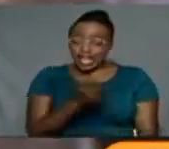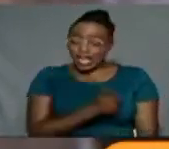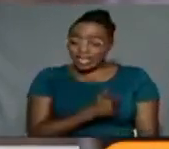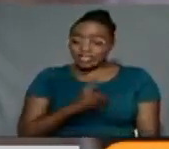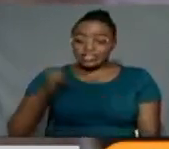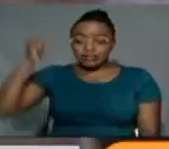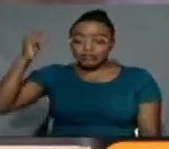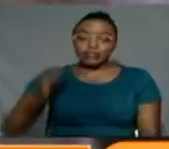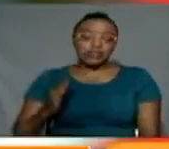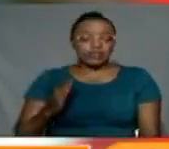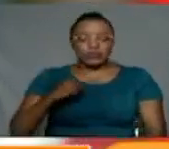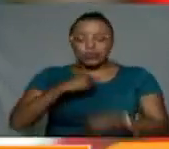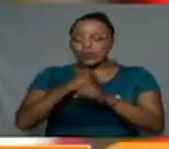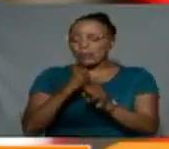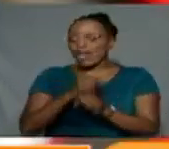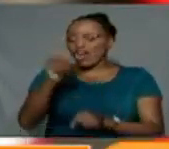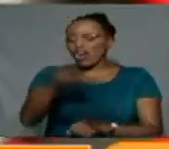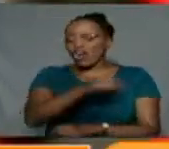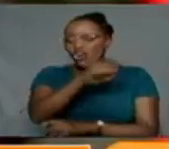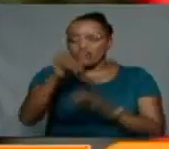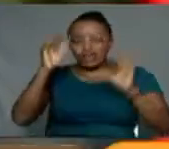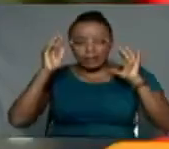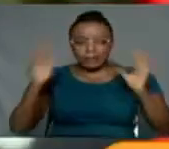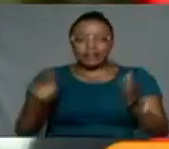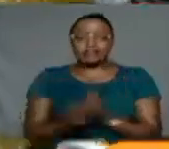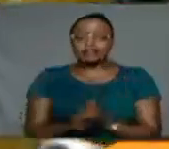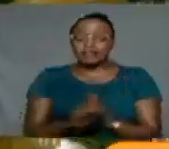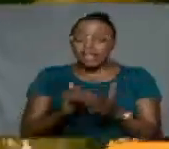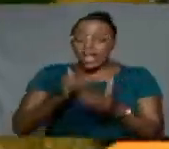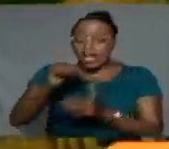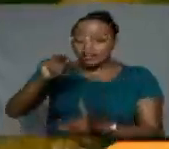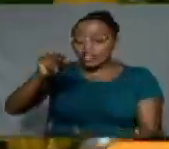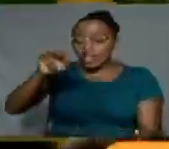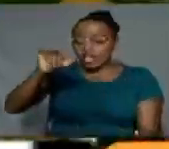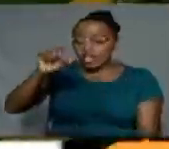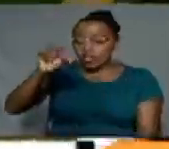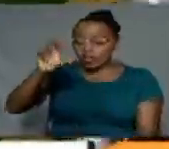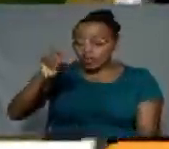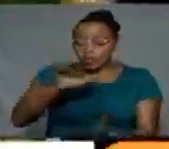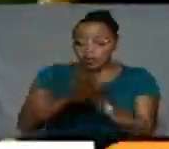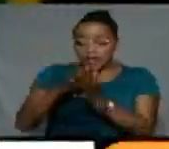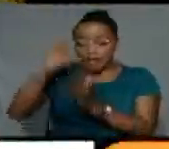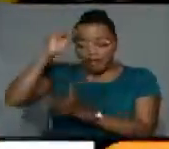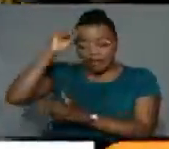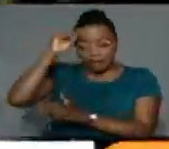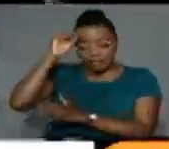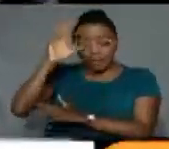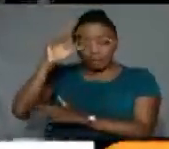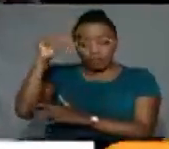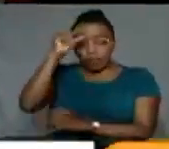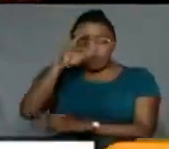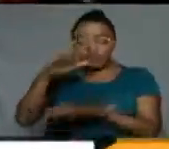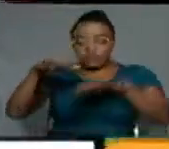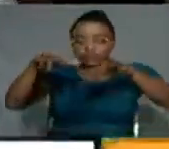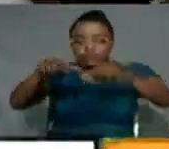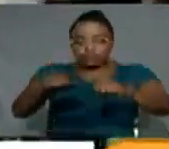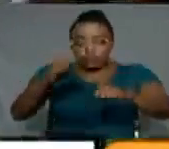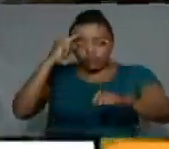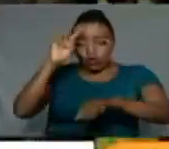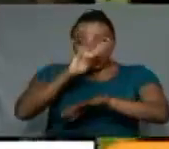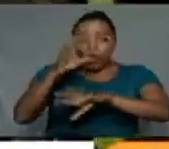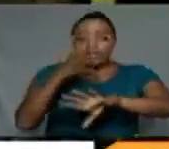ndio tunakosea mwananchi. Na siku moja tu baada ya James Nyoro kutawazwa kuwa gavana wa Kiambu, kujaza pengo la Ferdinand